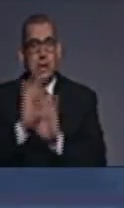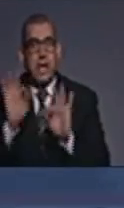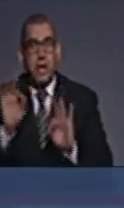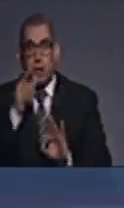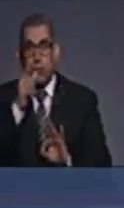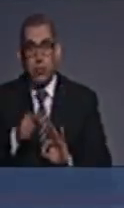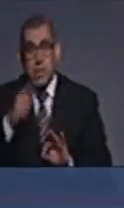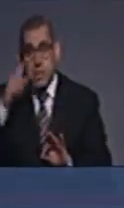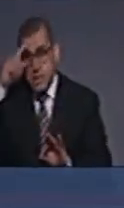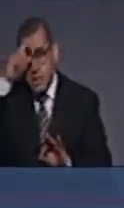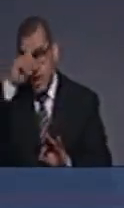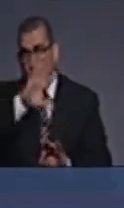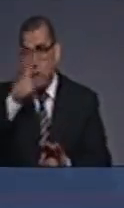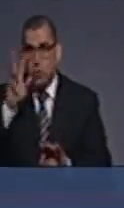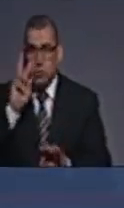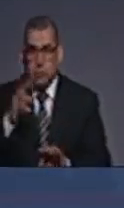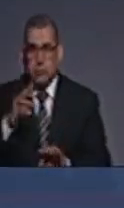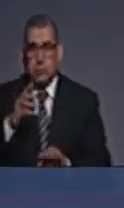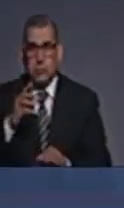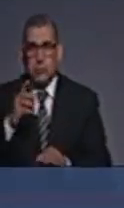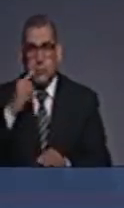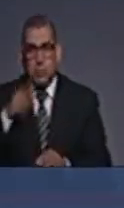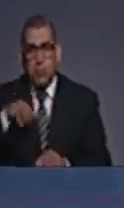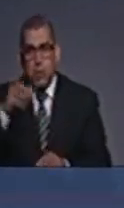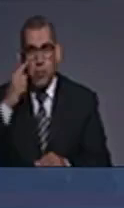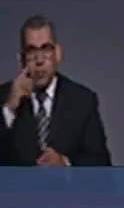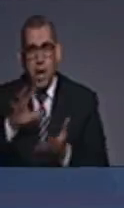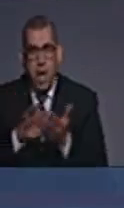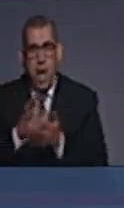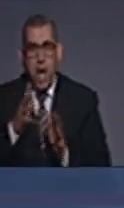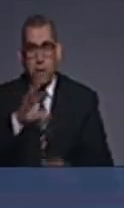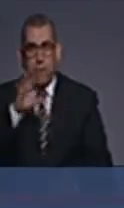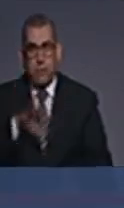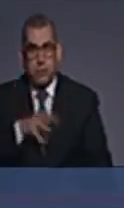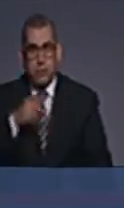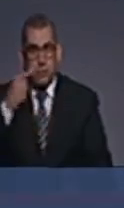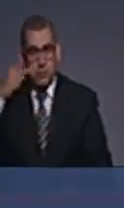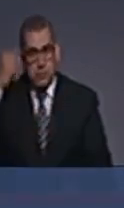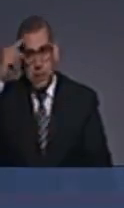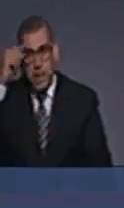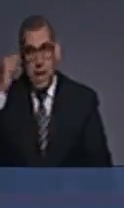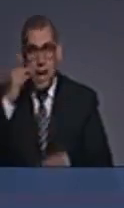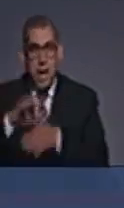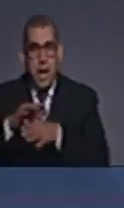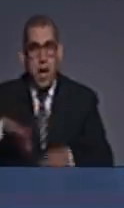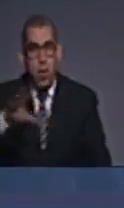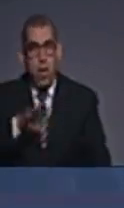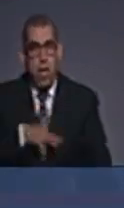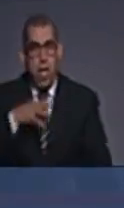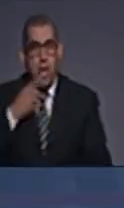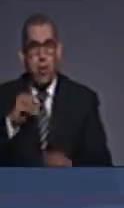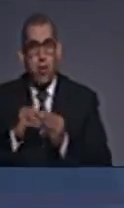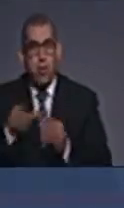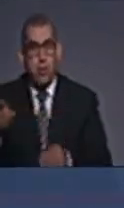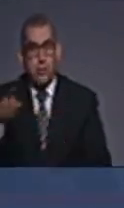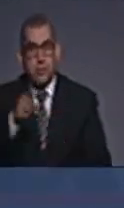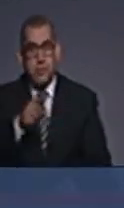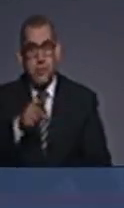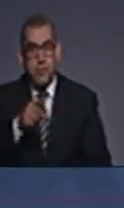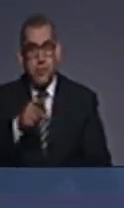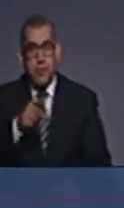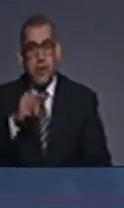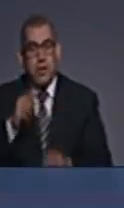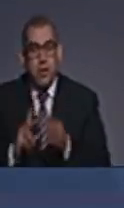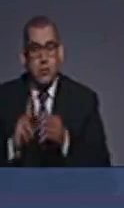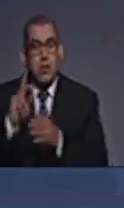الأزمة اللي كل الناس متحسبة منها وكل الناس قلقانة منها، عدت علينا